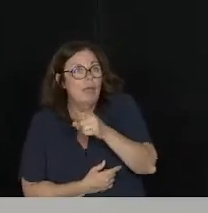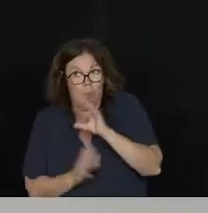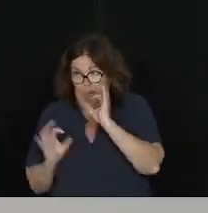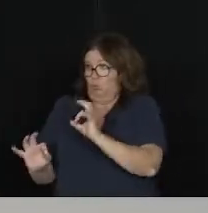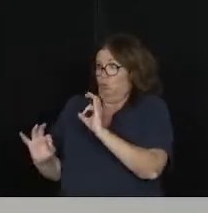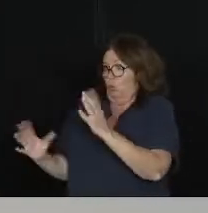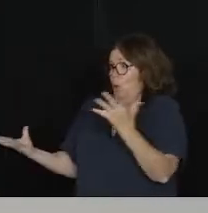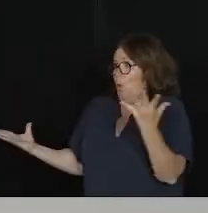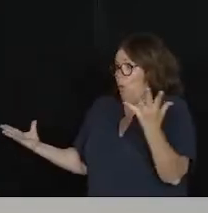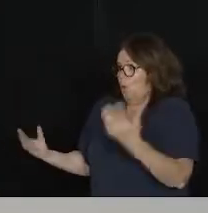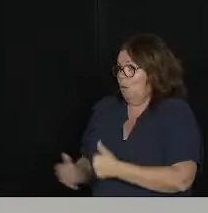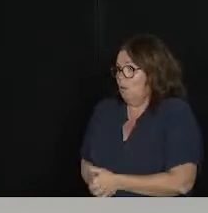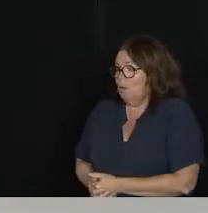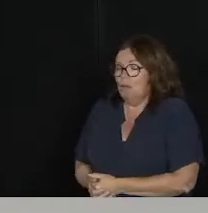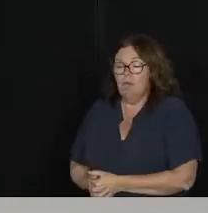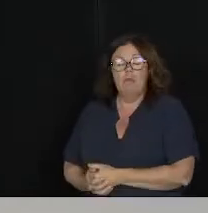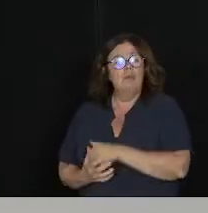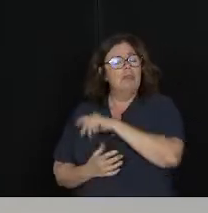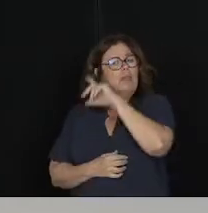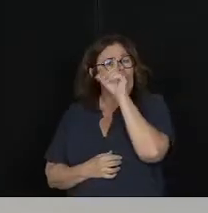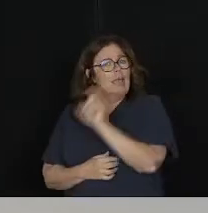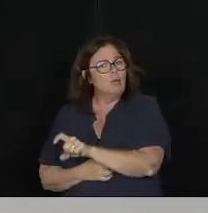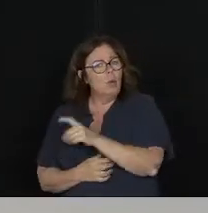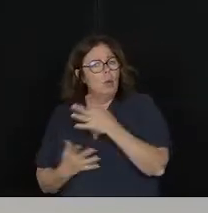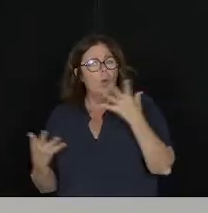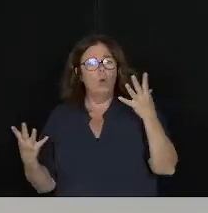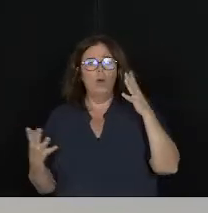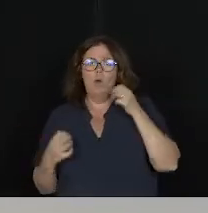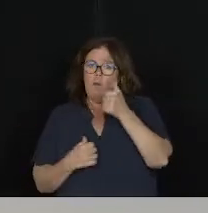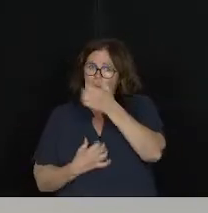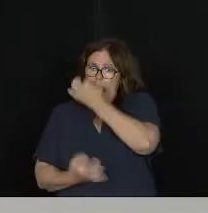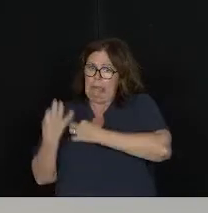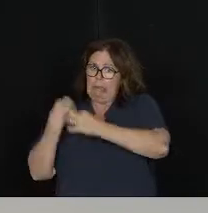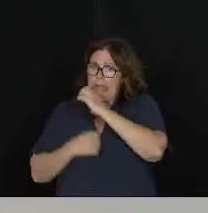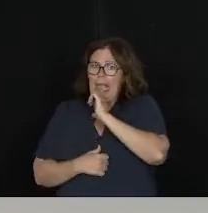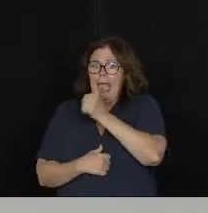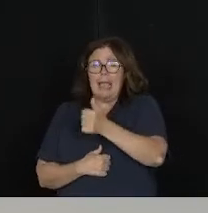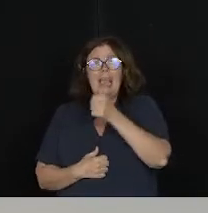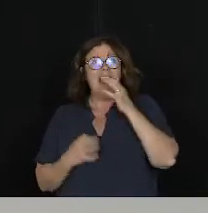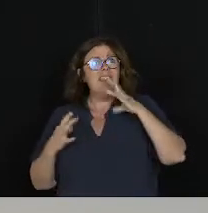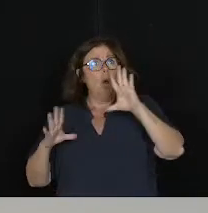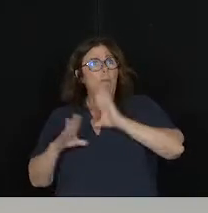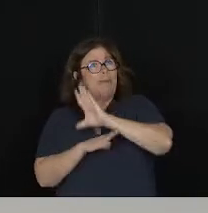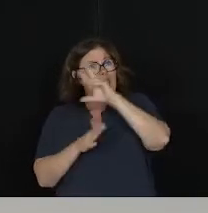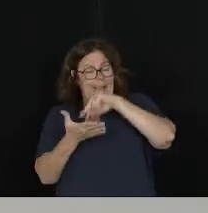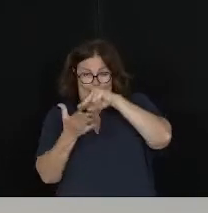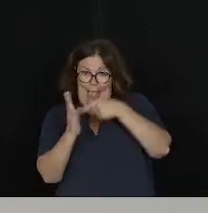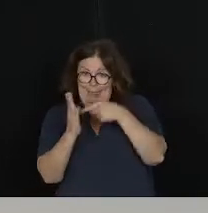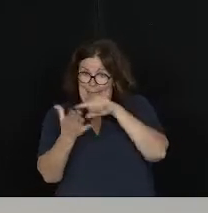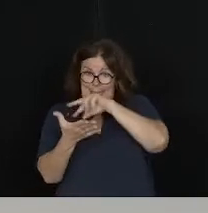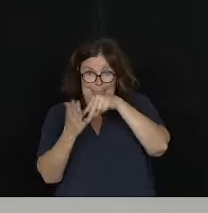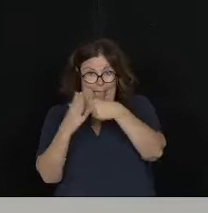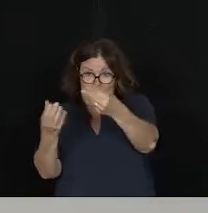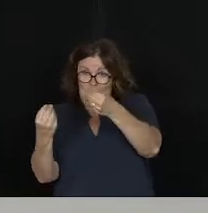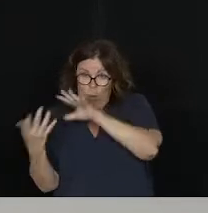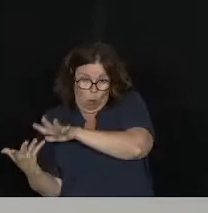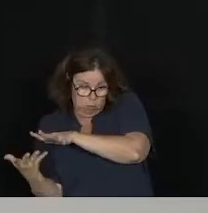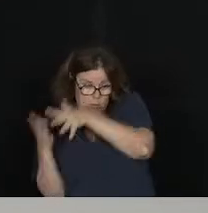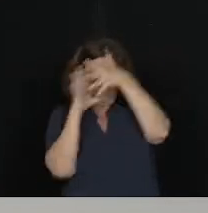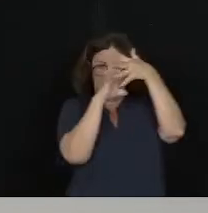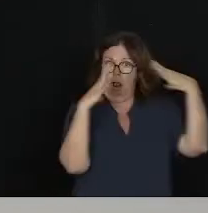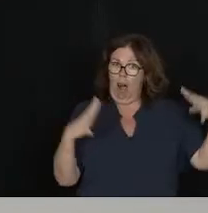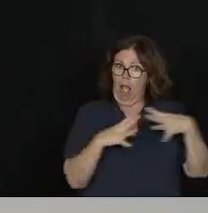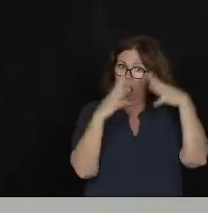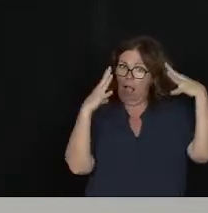Justement. Est-ce que, par exemple, vous n'avez pas parlé du temps de la technique? Est-ce que ça n'a pas fait avancer énormément la technique,